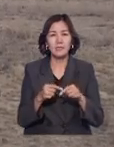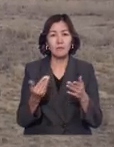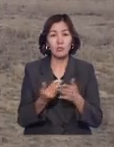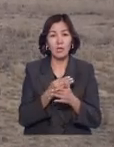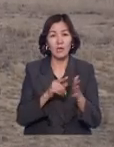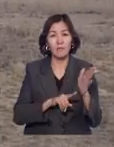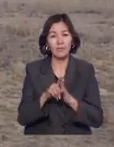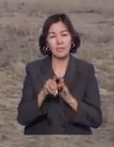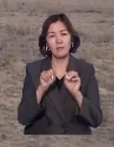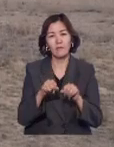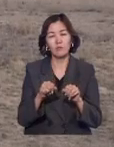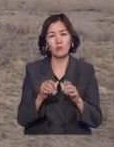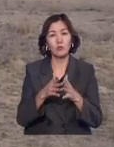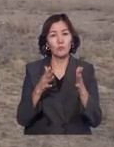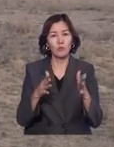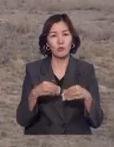бастағандарға мүмкіндік көп.